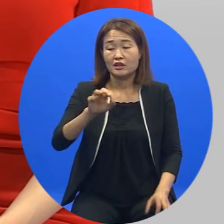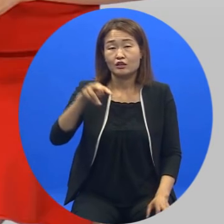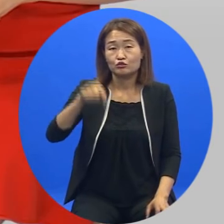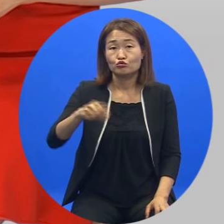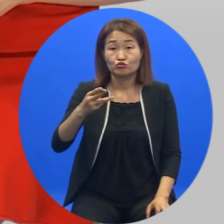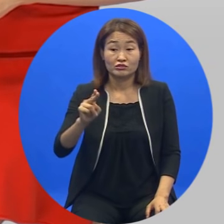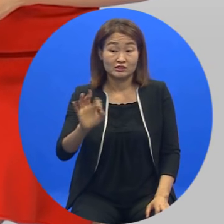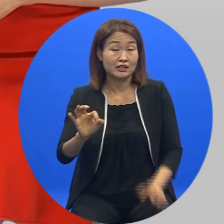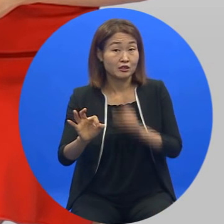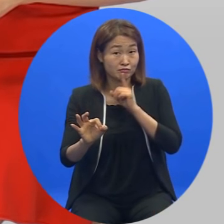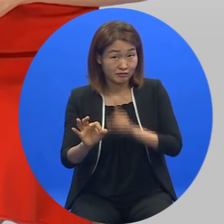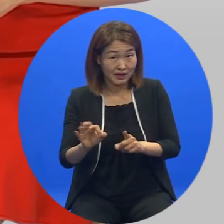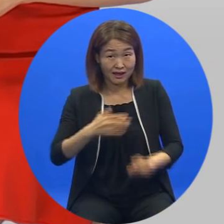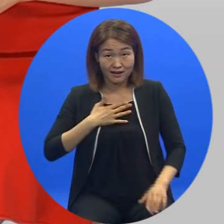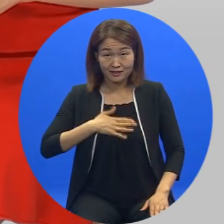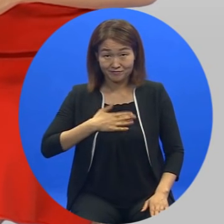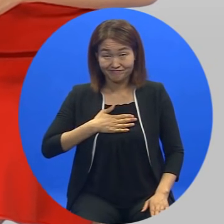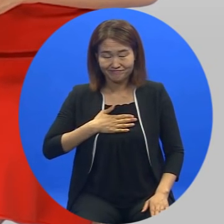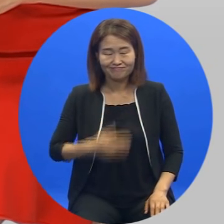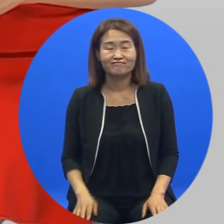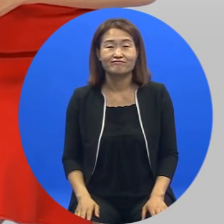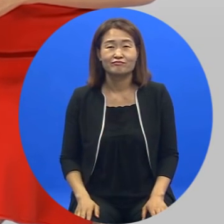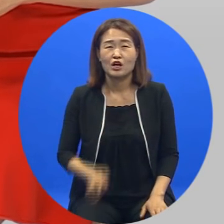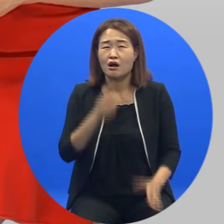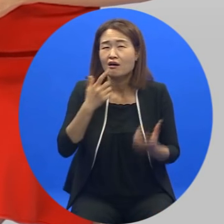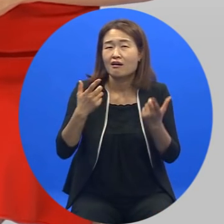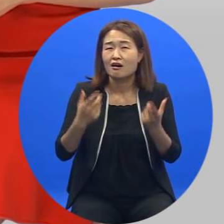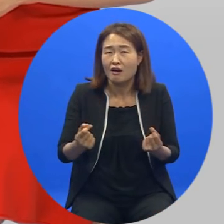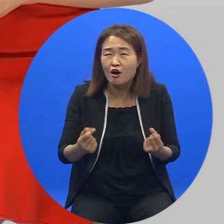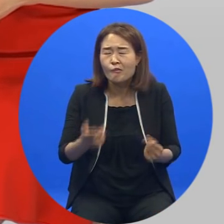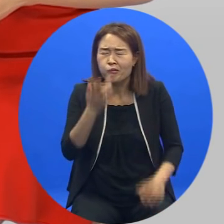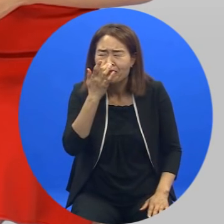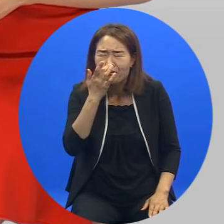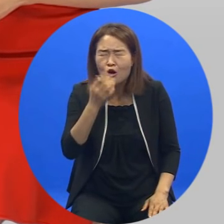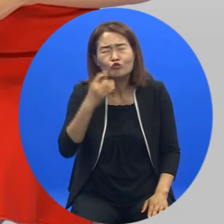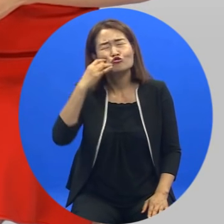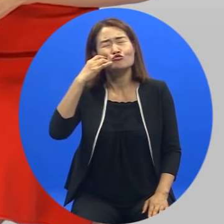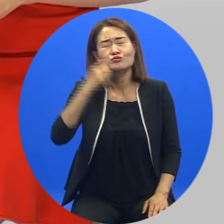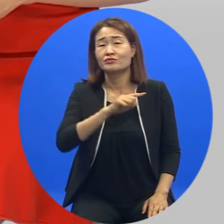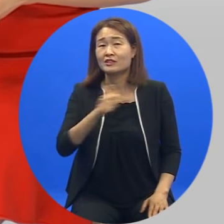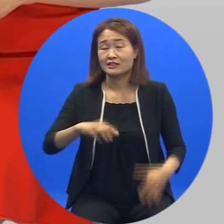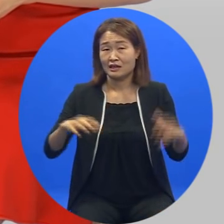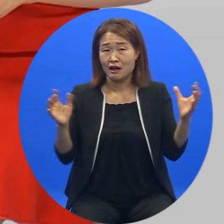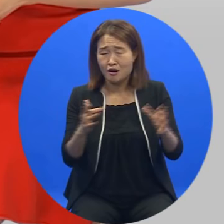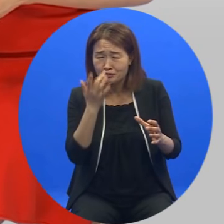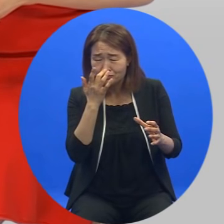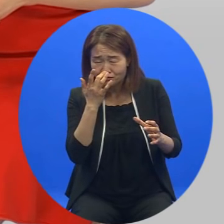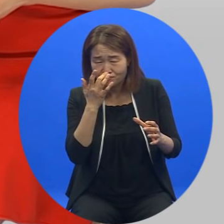부릅니다. 이제 새 용어의 개념을 확실히 아시겠죠? 이처럼 기상에 대해 알고 싶은